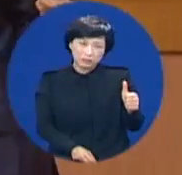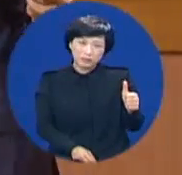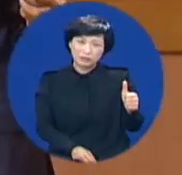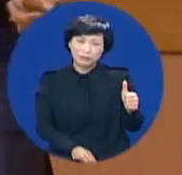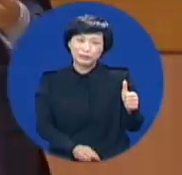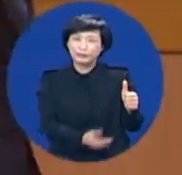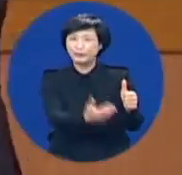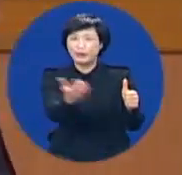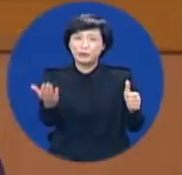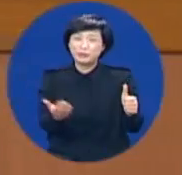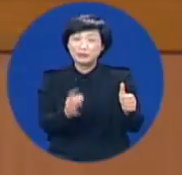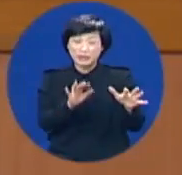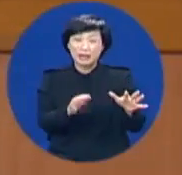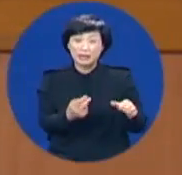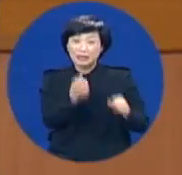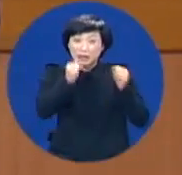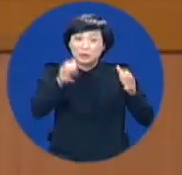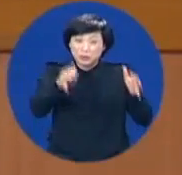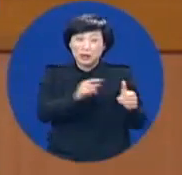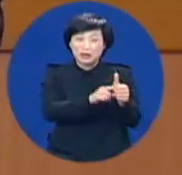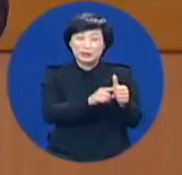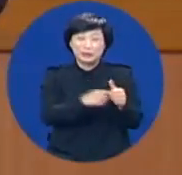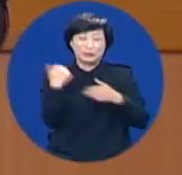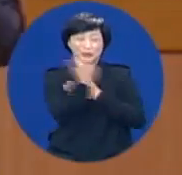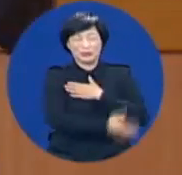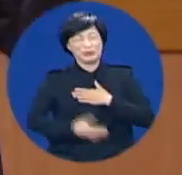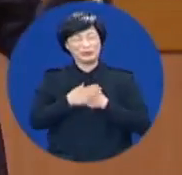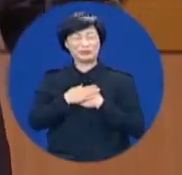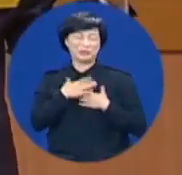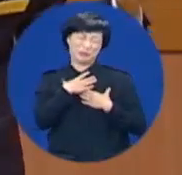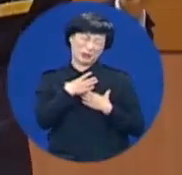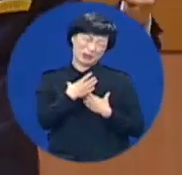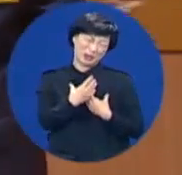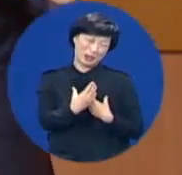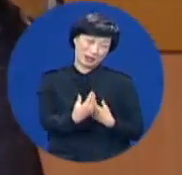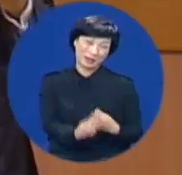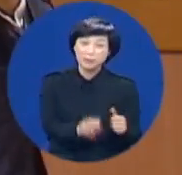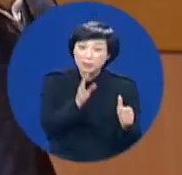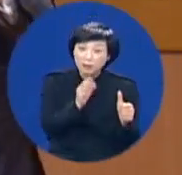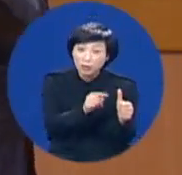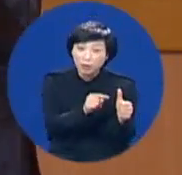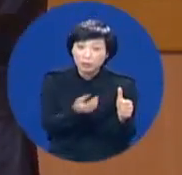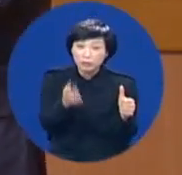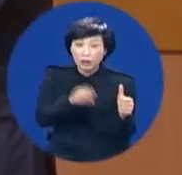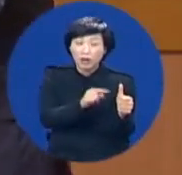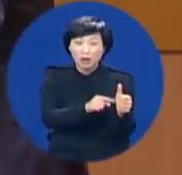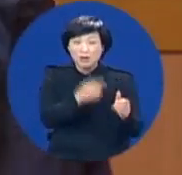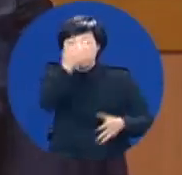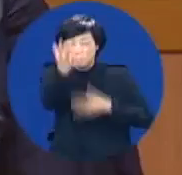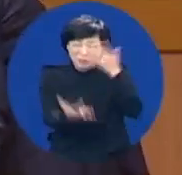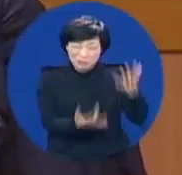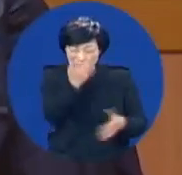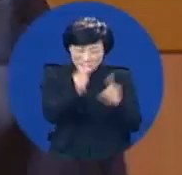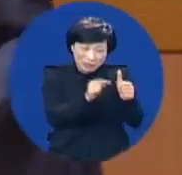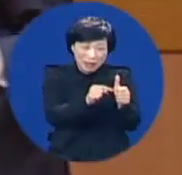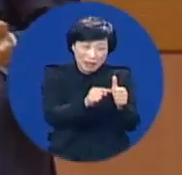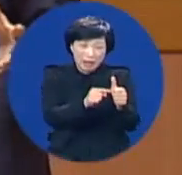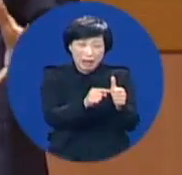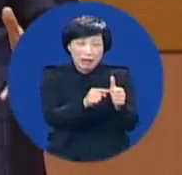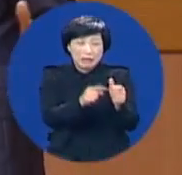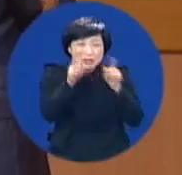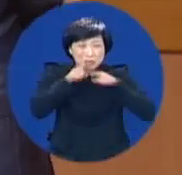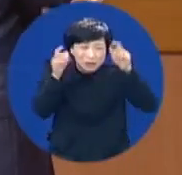이 세상에서는 육신이 그렇게 호강, 대강, 노강 다 했는데 그 불 속에 뚝 떨어지는